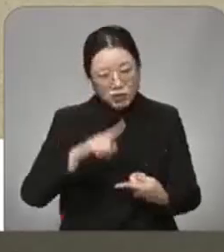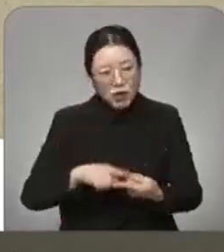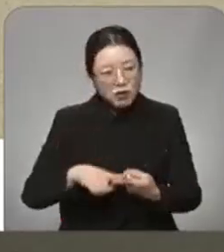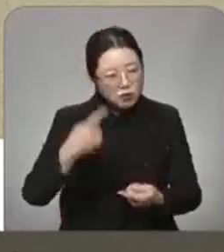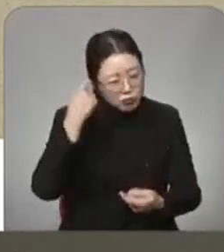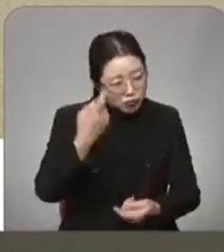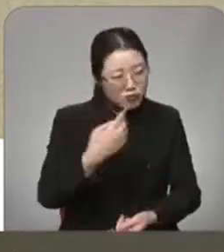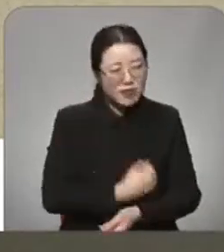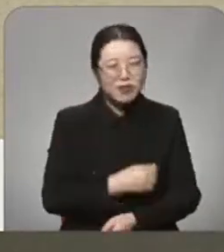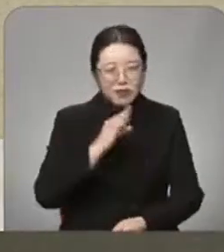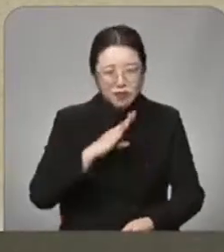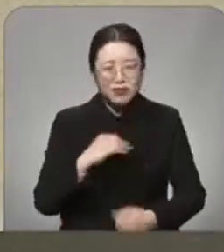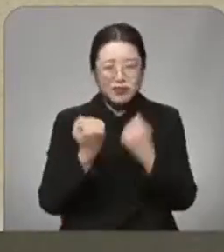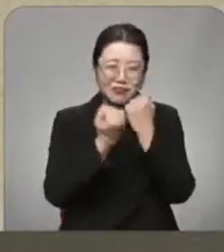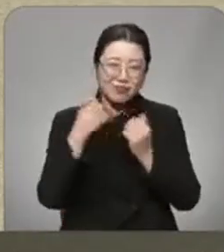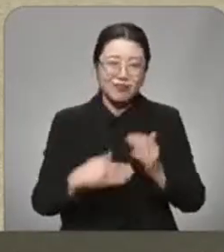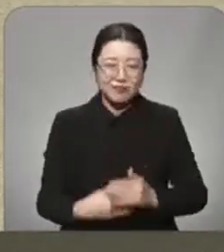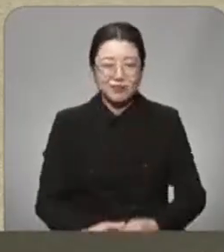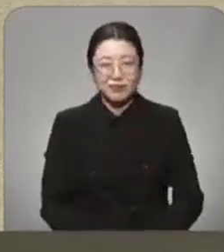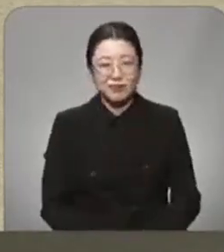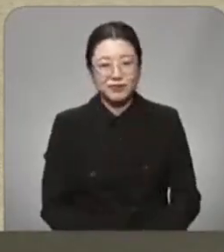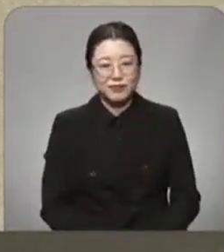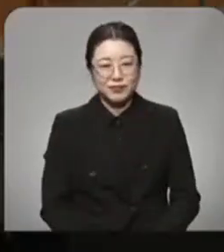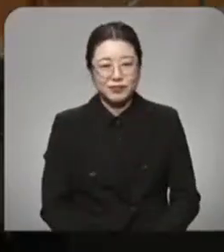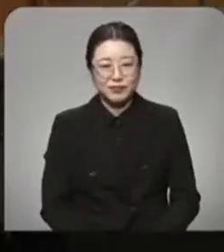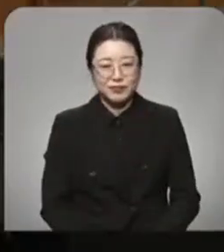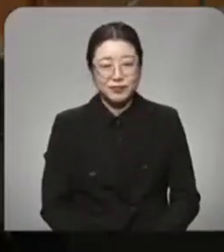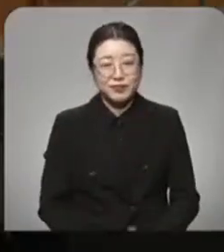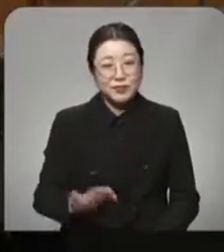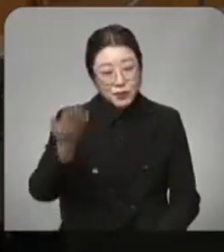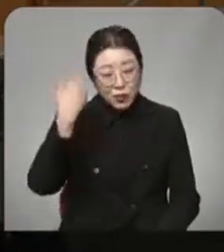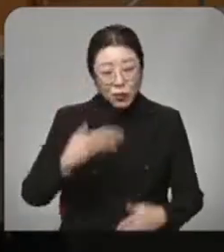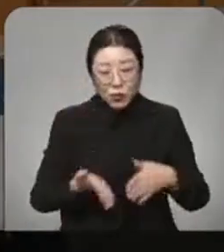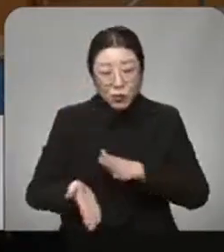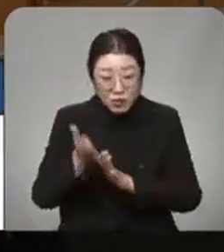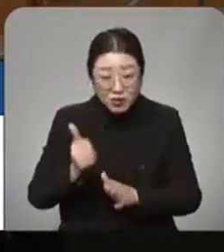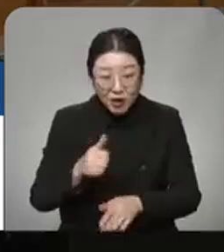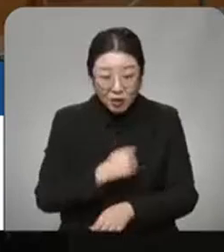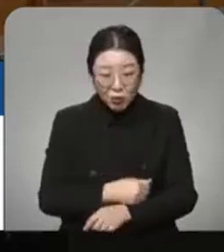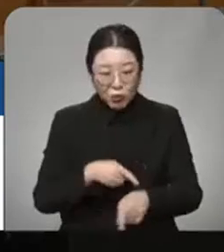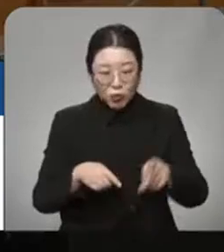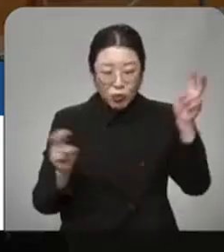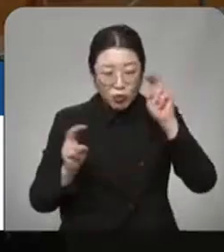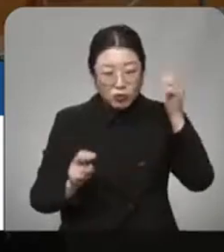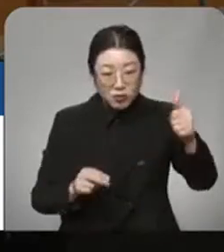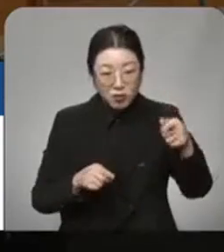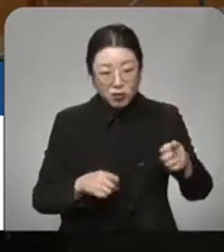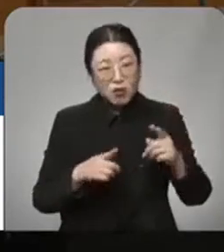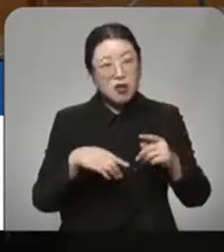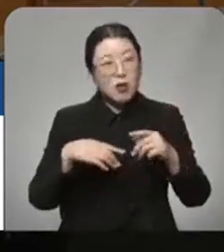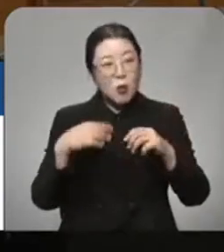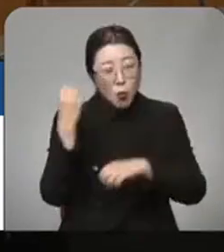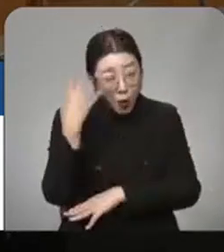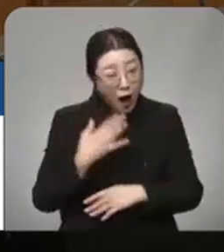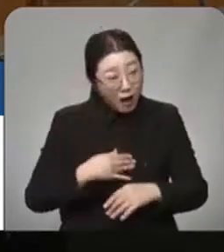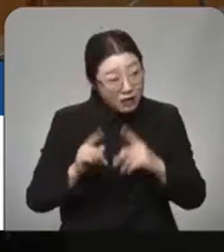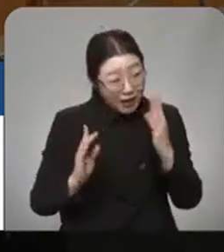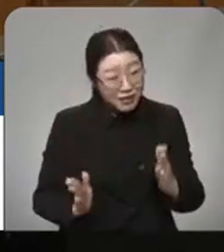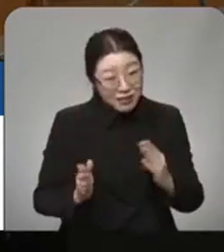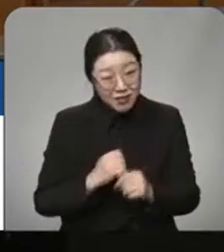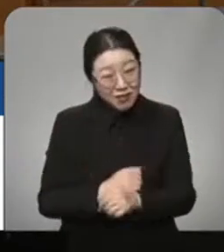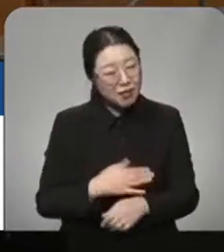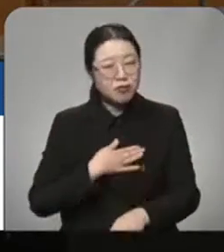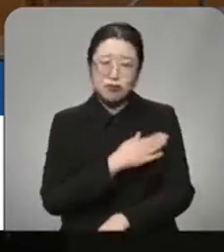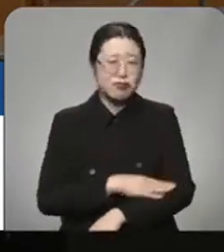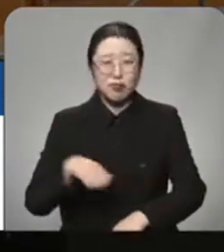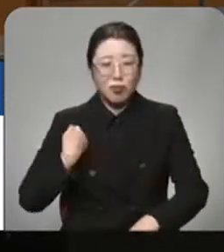자문 이야기만 오갔다고 해명합니다. 그전 지사님하고 그 대표님하고 알고 있는 문제는 제가 그건 제가 모르겠습니다. 그건